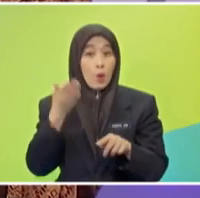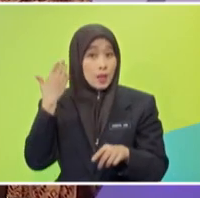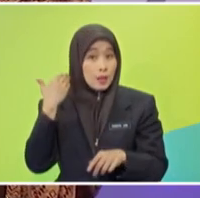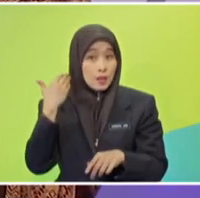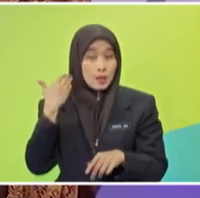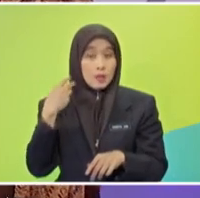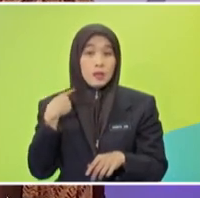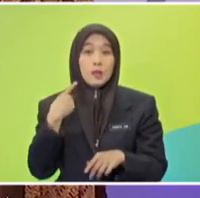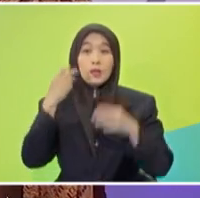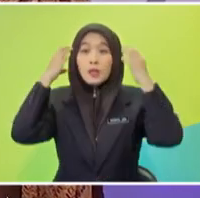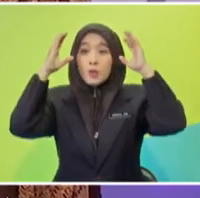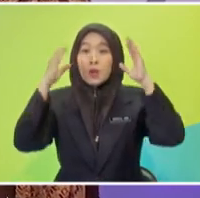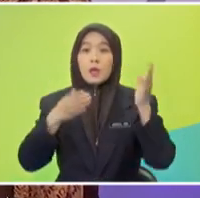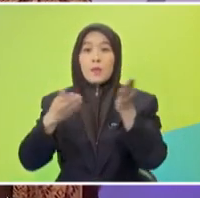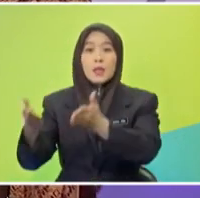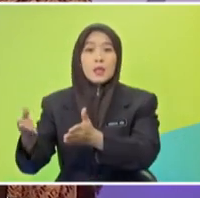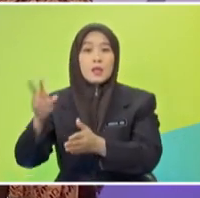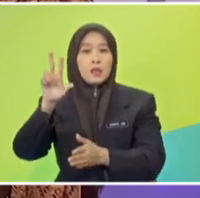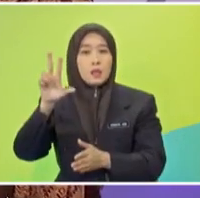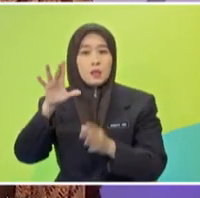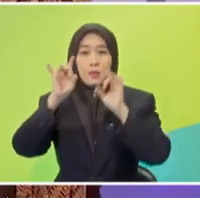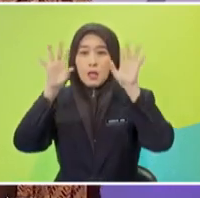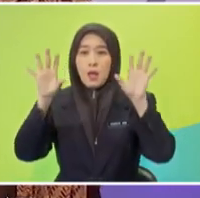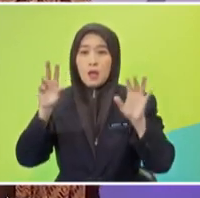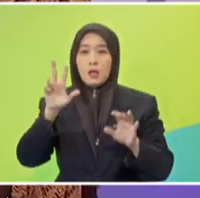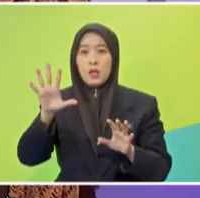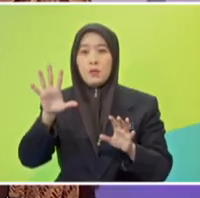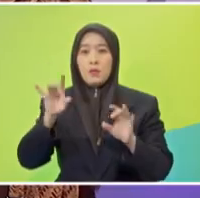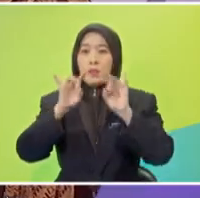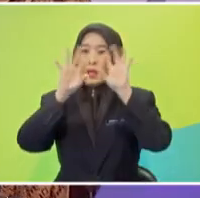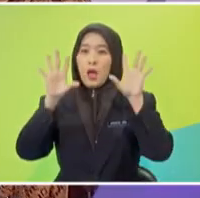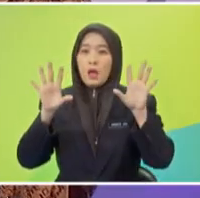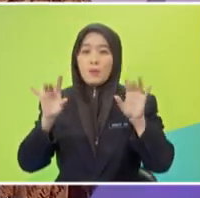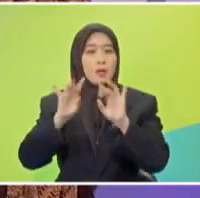bintang keempat bintang ke-5 bintang gitu